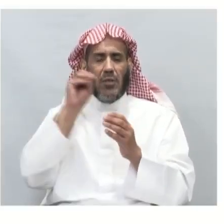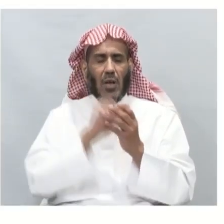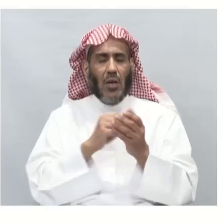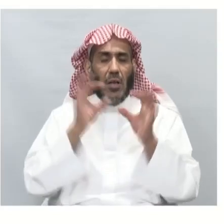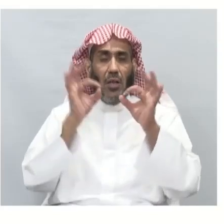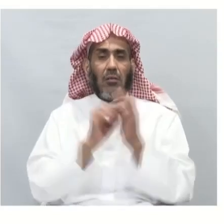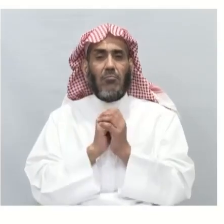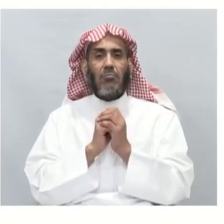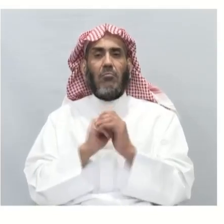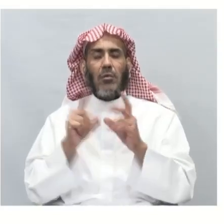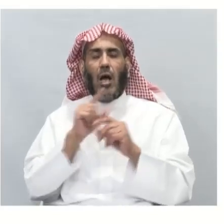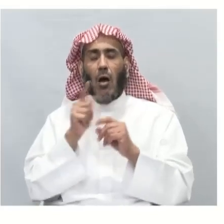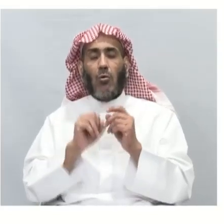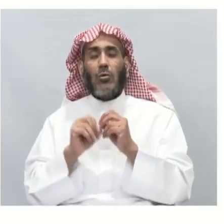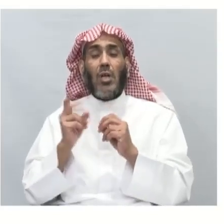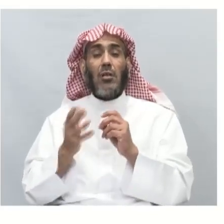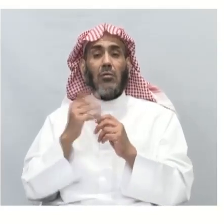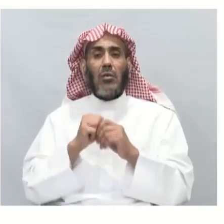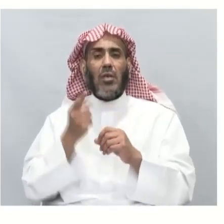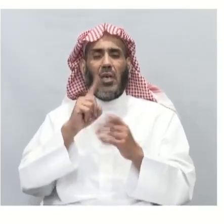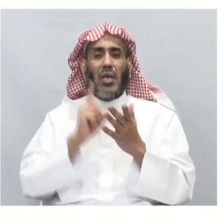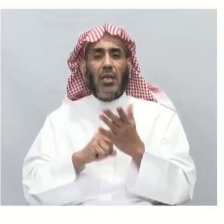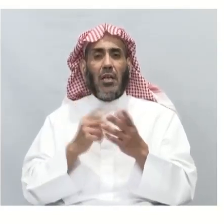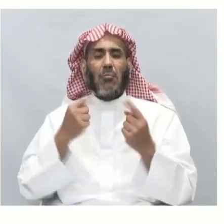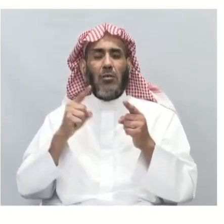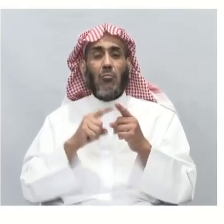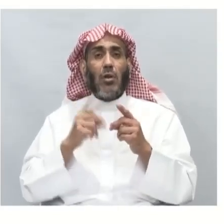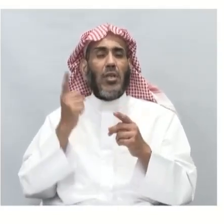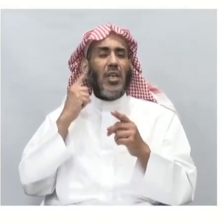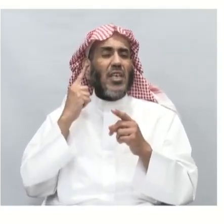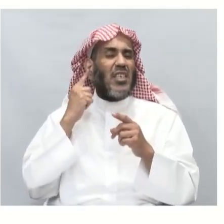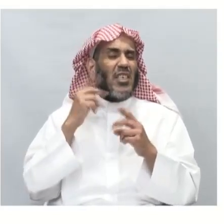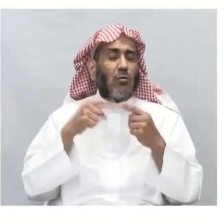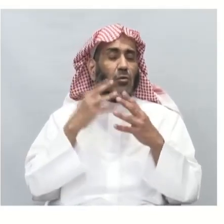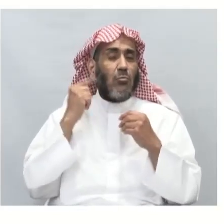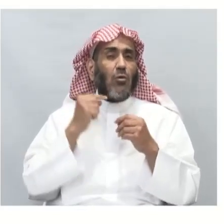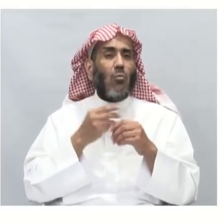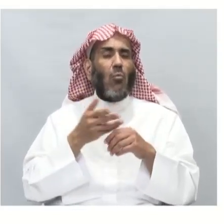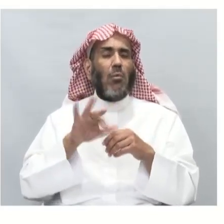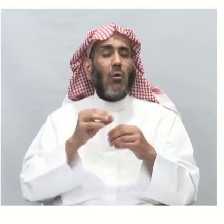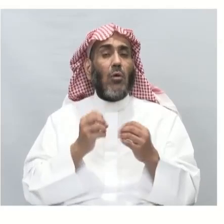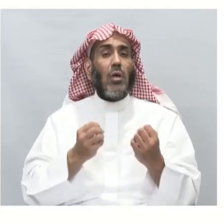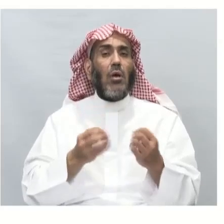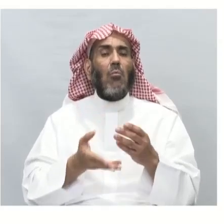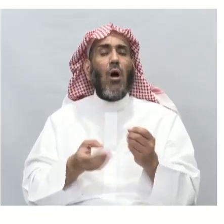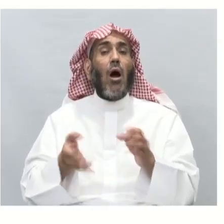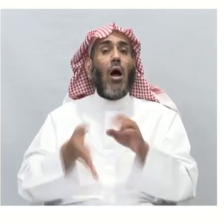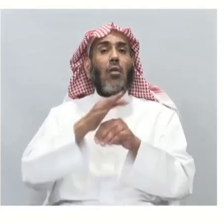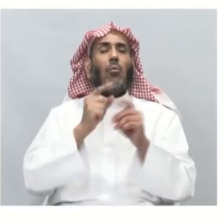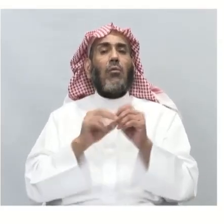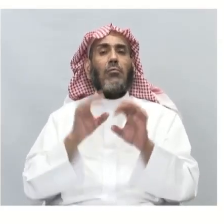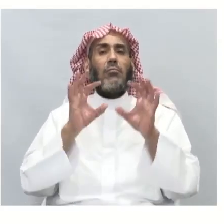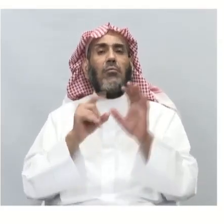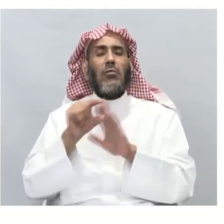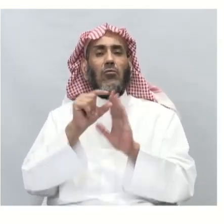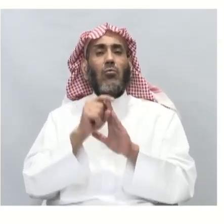لهذه الايات منها قول الله عز وجل انما يستجيب الذين يسمعون والموت يبعثهم الله وهذه في سوره في